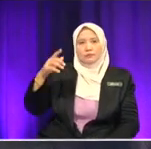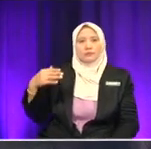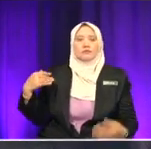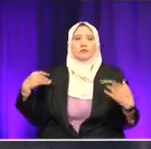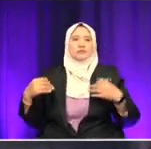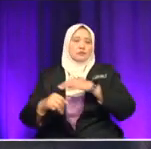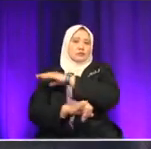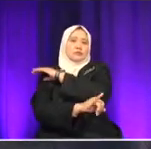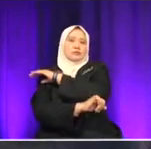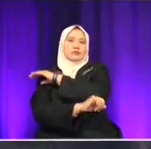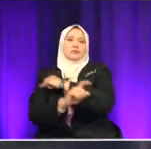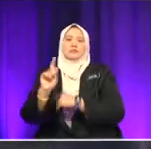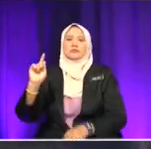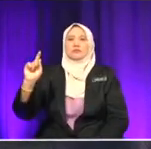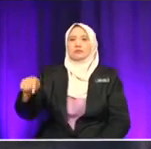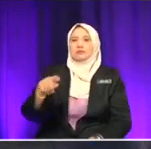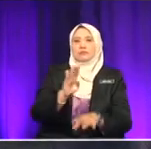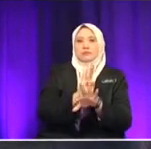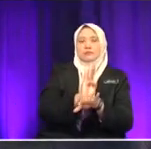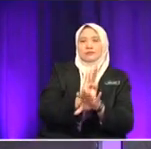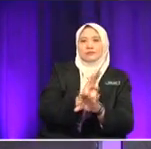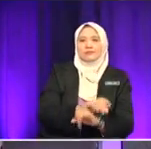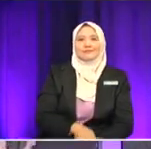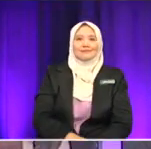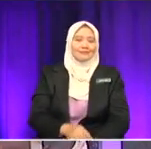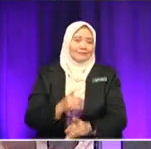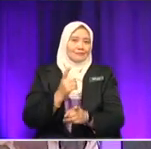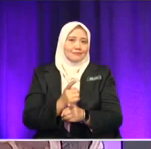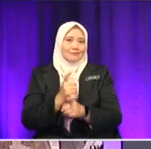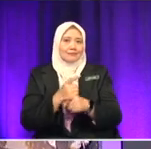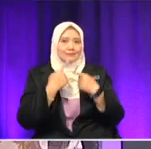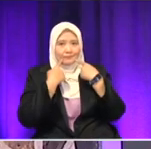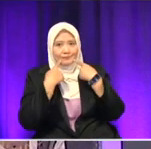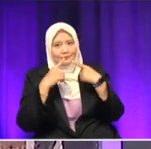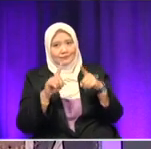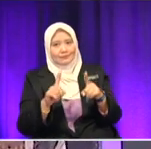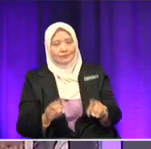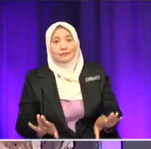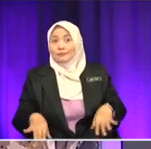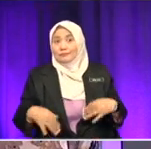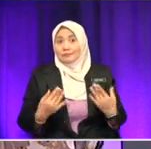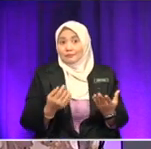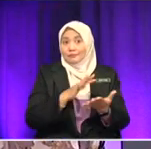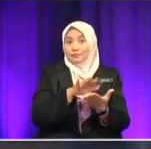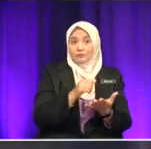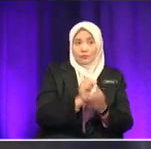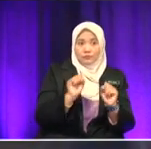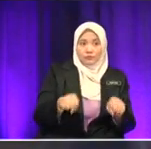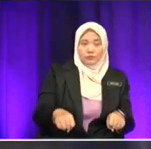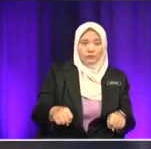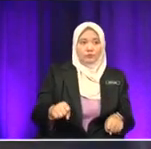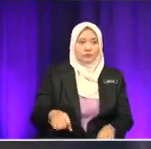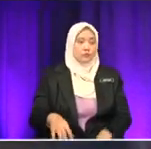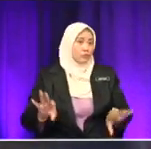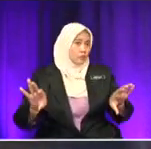bakteria. Ya, betul. So, ini adalah bakteria. Jadi, betul jawapannya bakteria. So, overall macam mana tadi? Semua boleh buat? Kalau boleh, angkat thumbs up